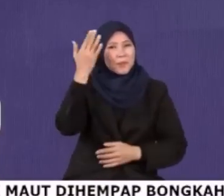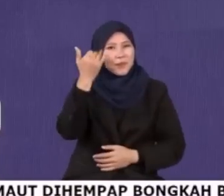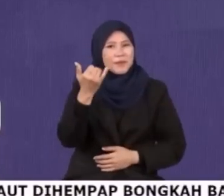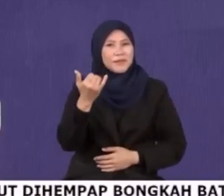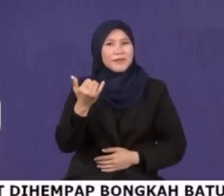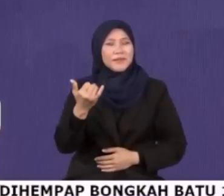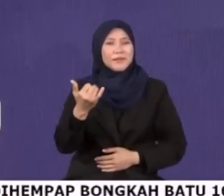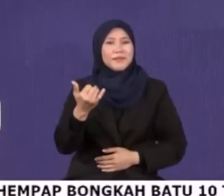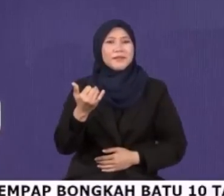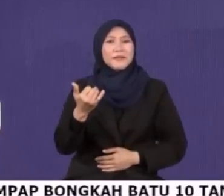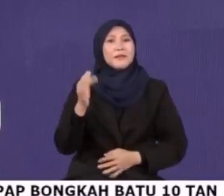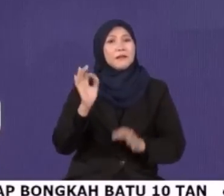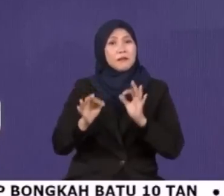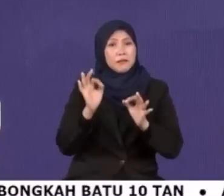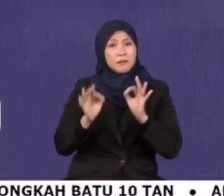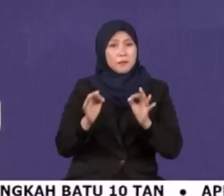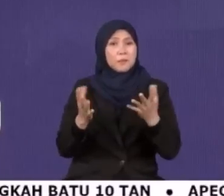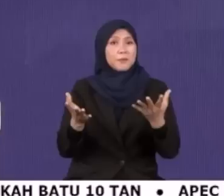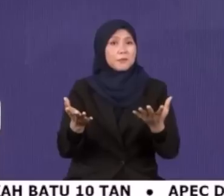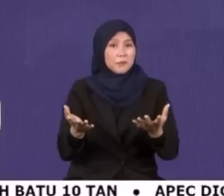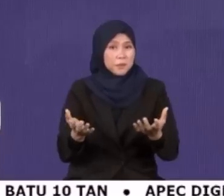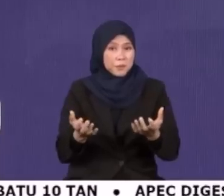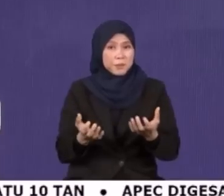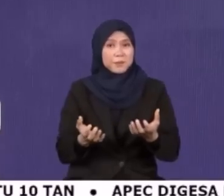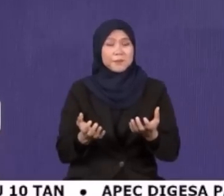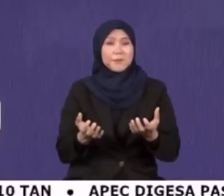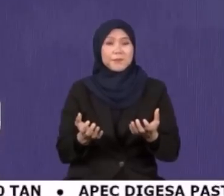kalau kita mau